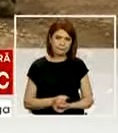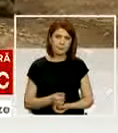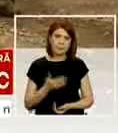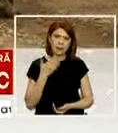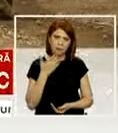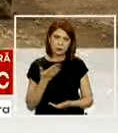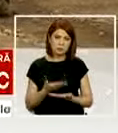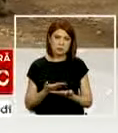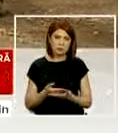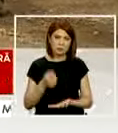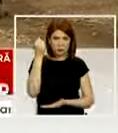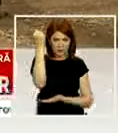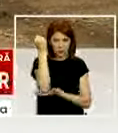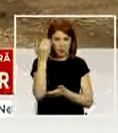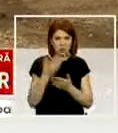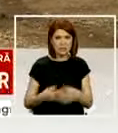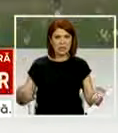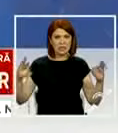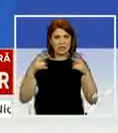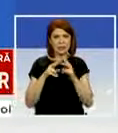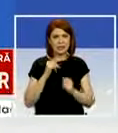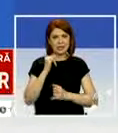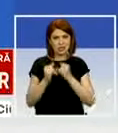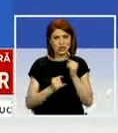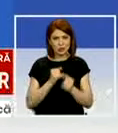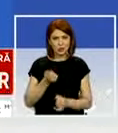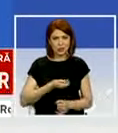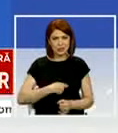Mulțumesc pentru găsirea acestui summit istoric în Madrid.